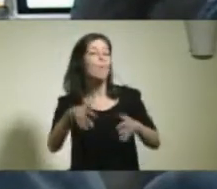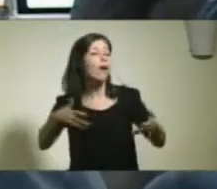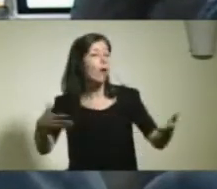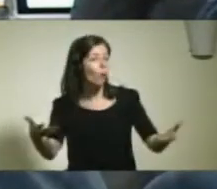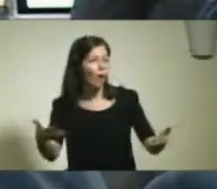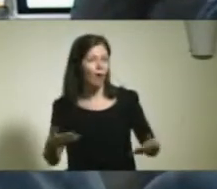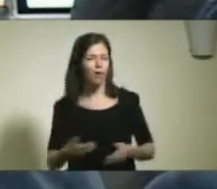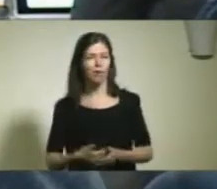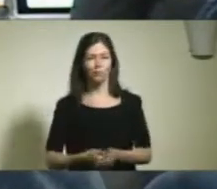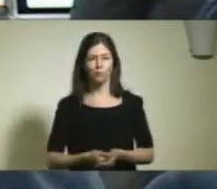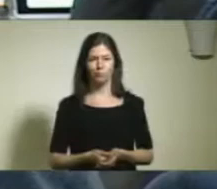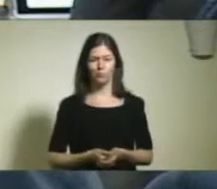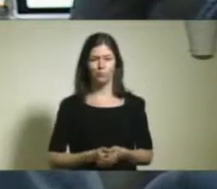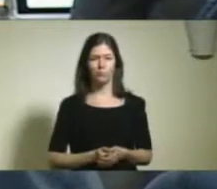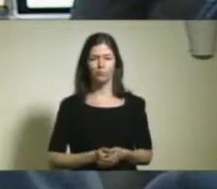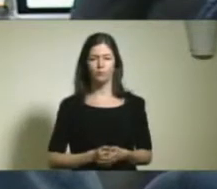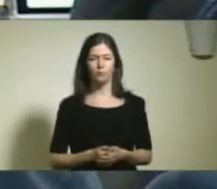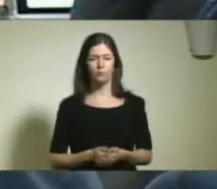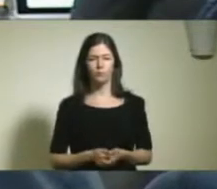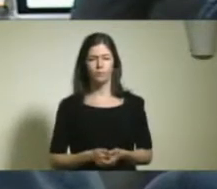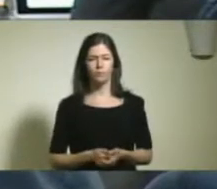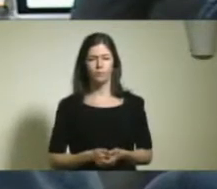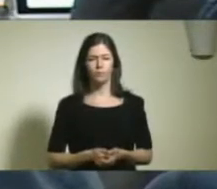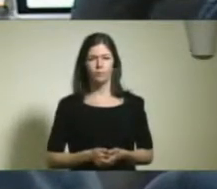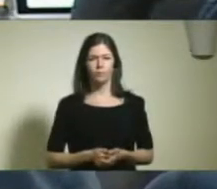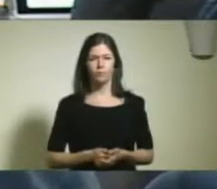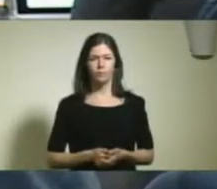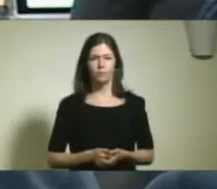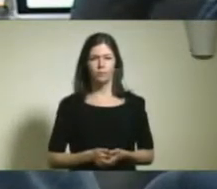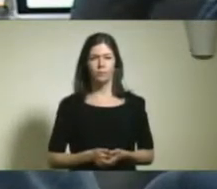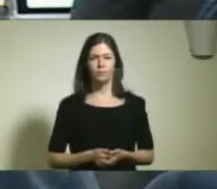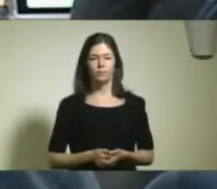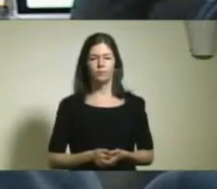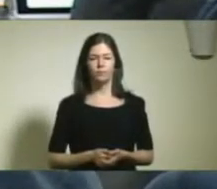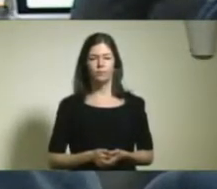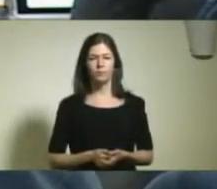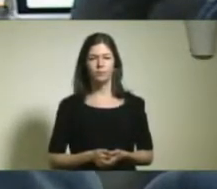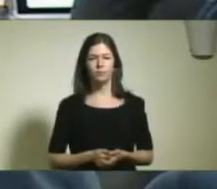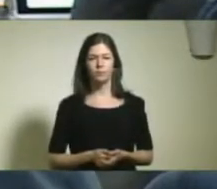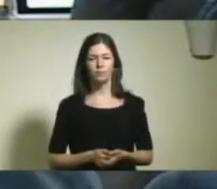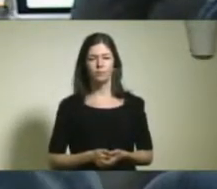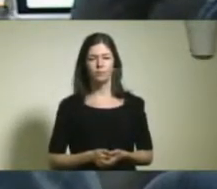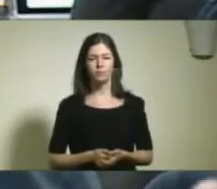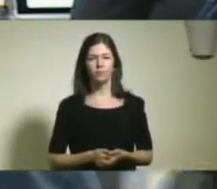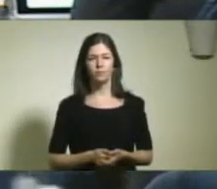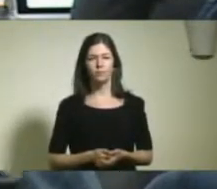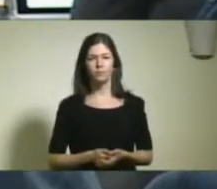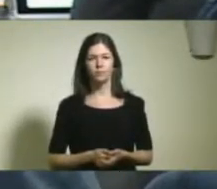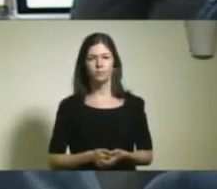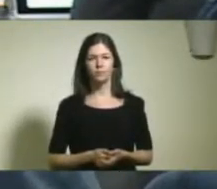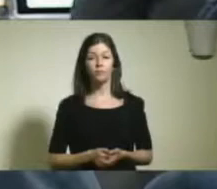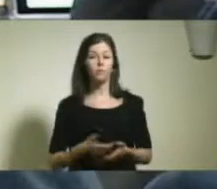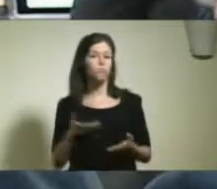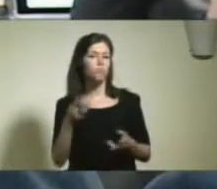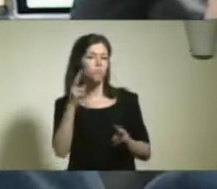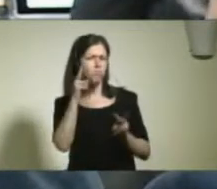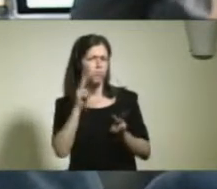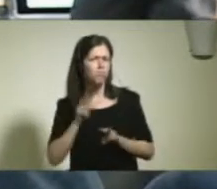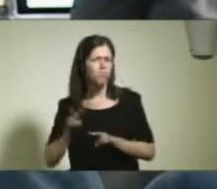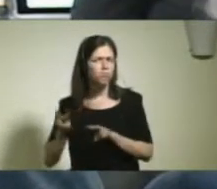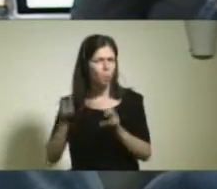voir qu'il y avait une très grande possibilité pour une institution financière post-Canada, on va dire ça comme